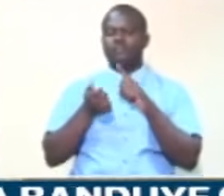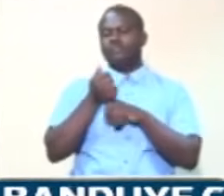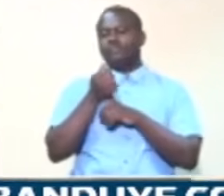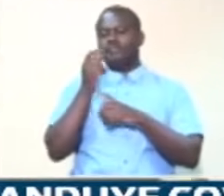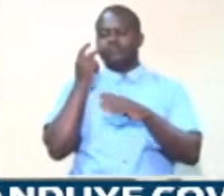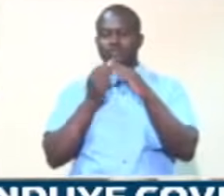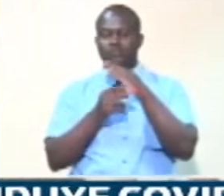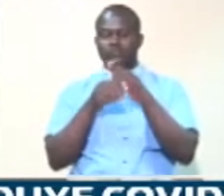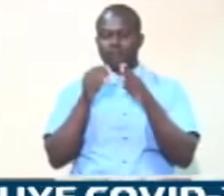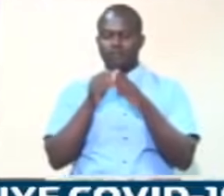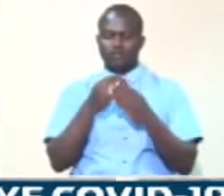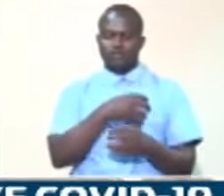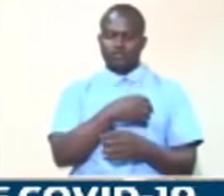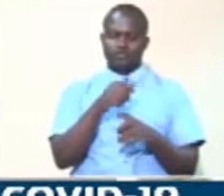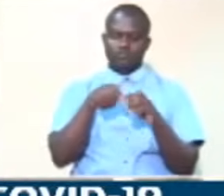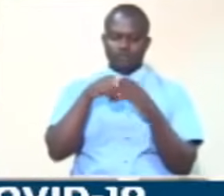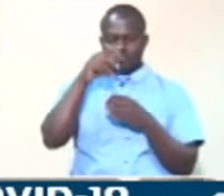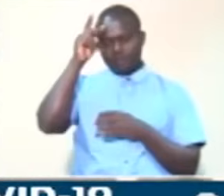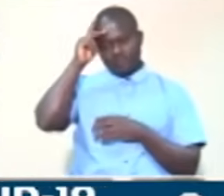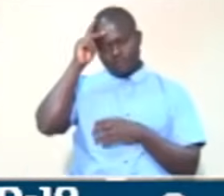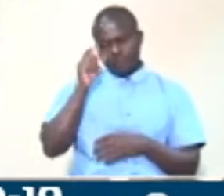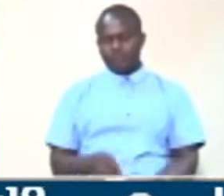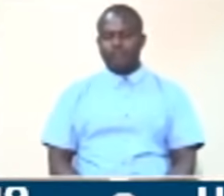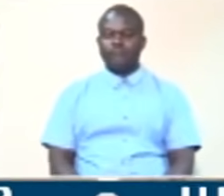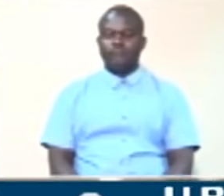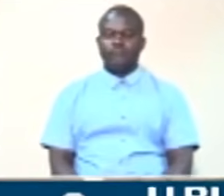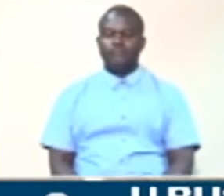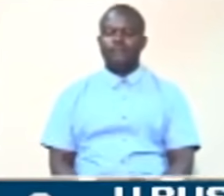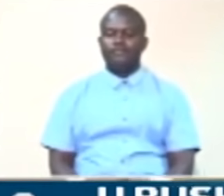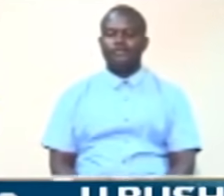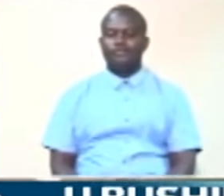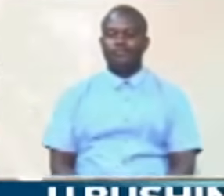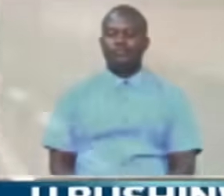cyo kubaka ubukungu bushingiye ku bumenyi. Jean Damascene Imanishimwe I Kigali.